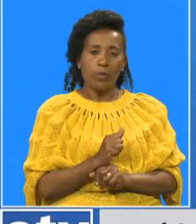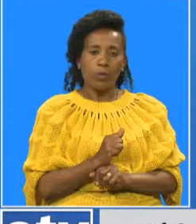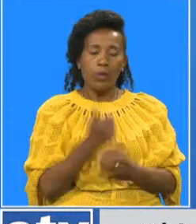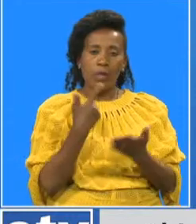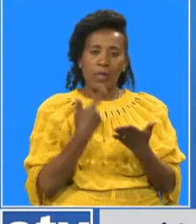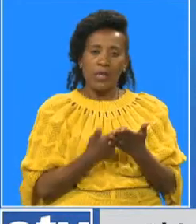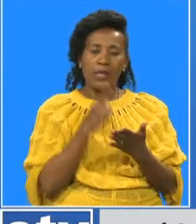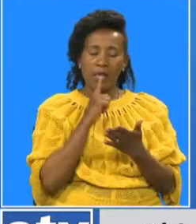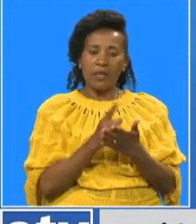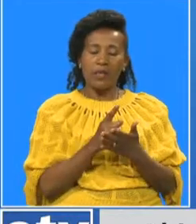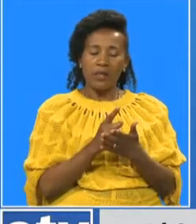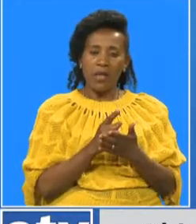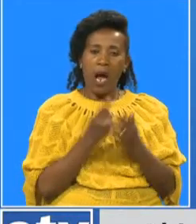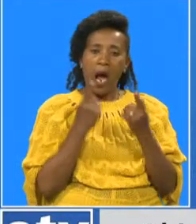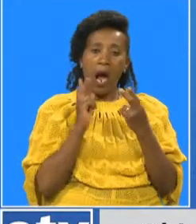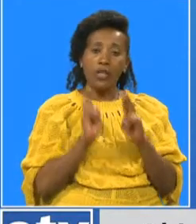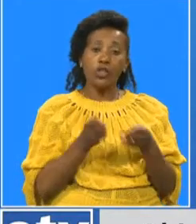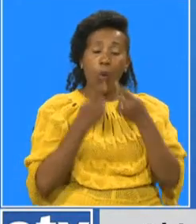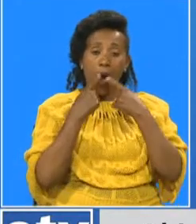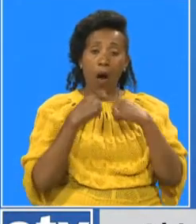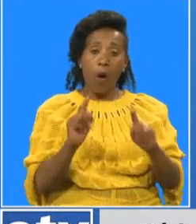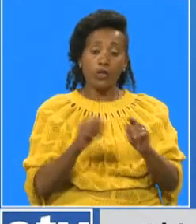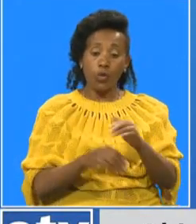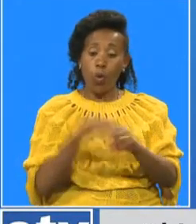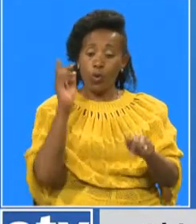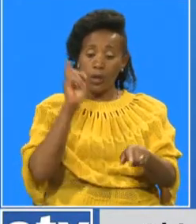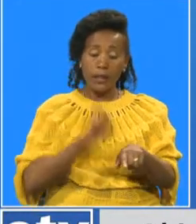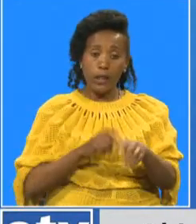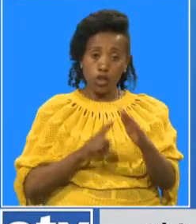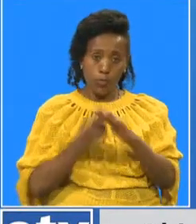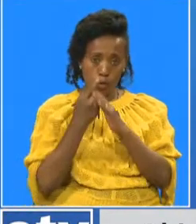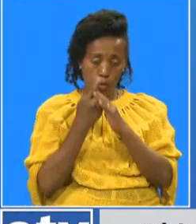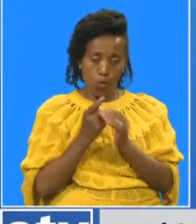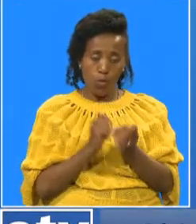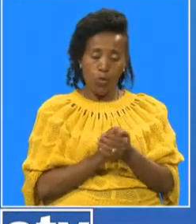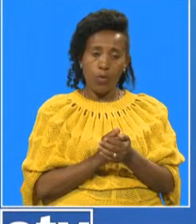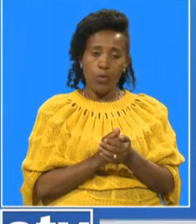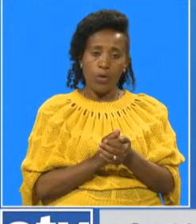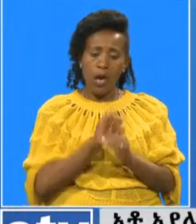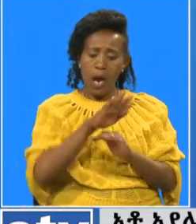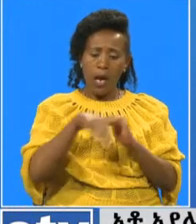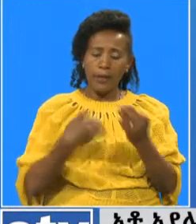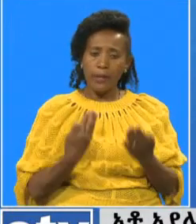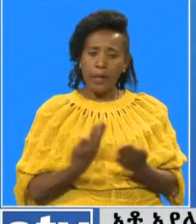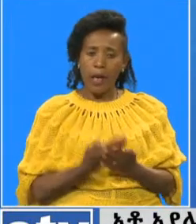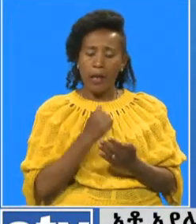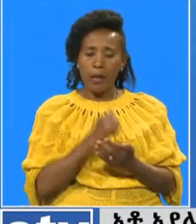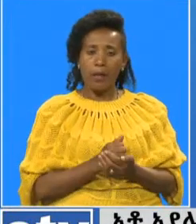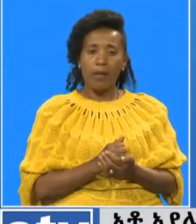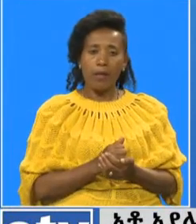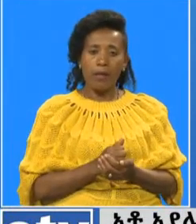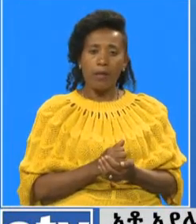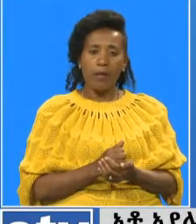ይሄ ስቴት ኦፍ ኢመርጀንሲ ከወጣ ጊዜ ጀምሮ በአጠቃላይ